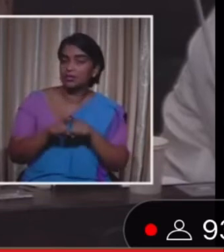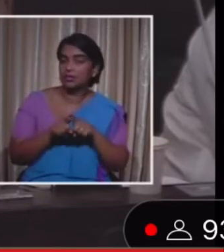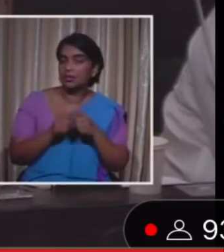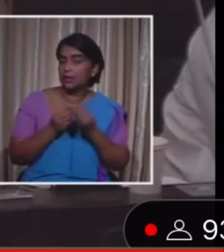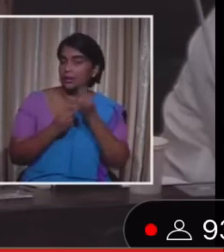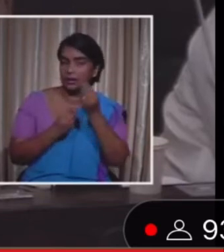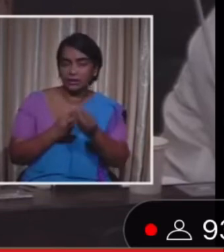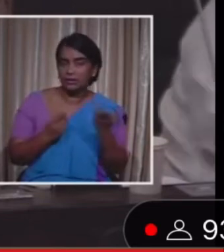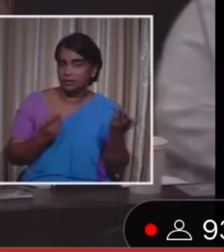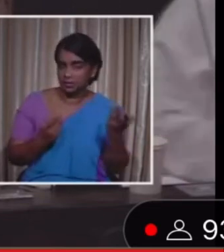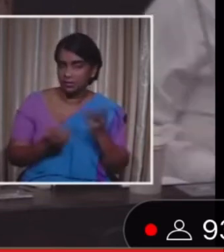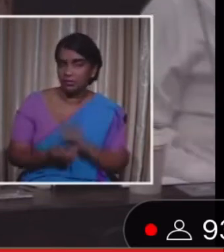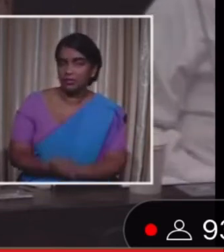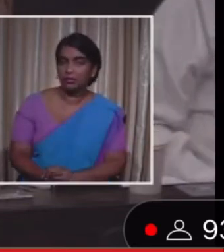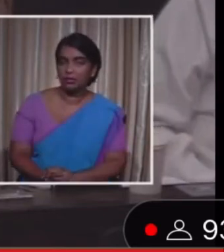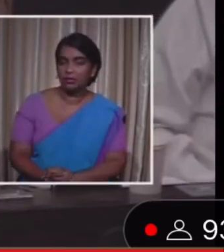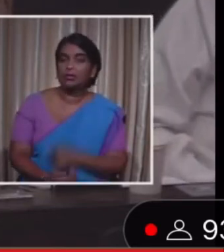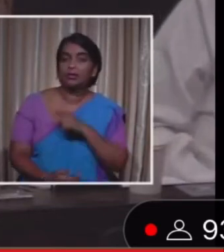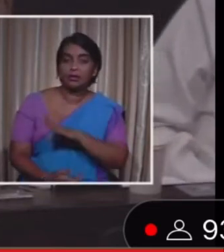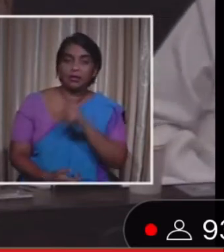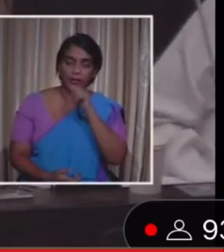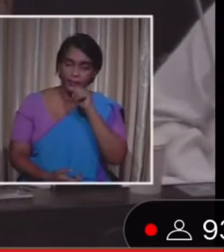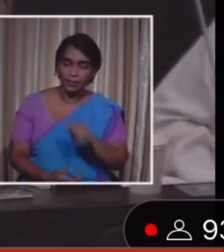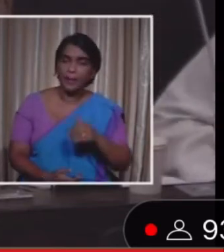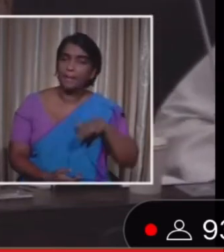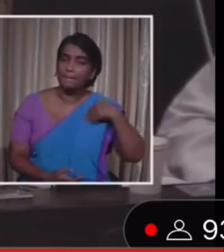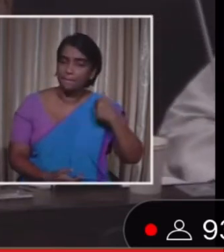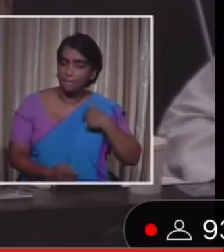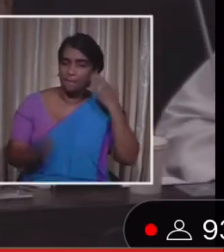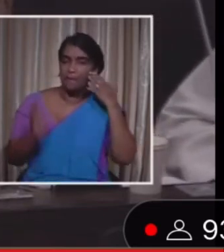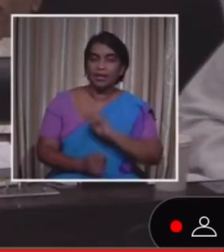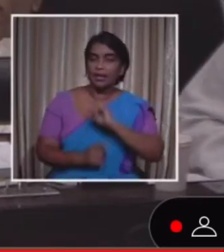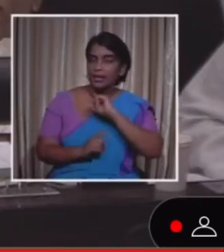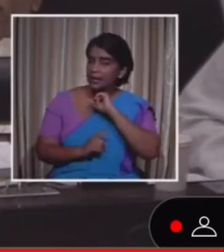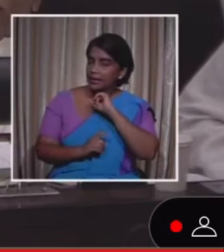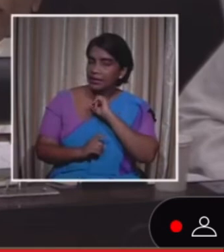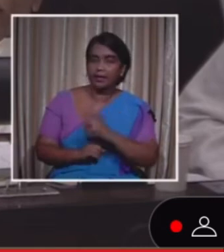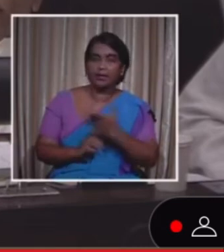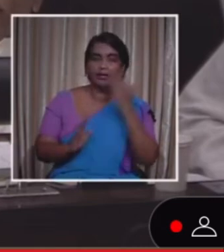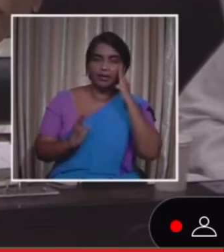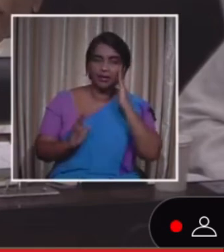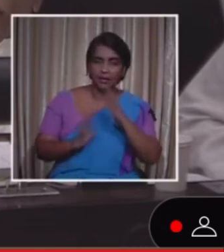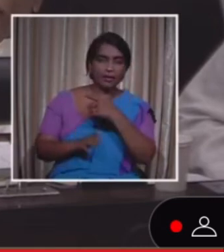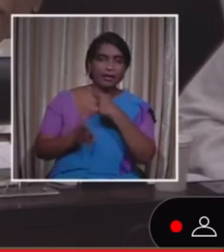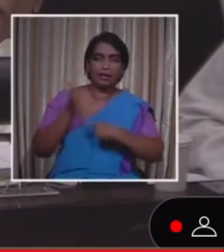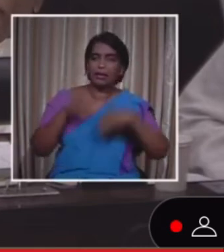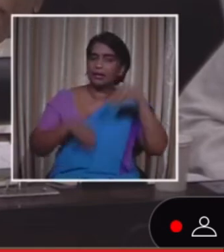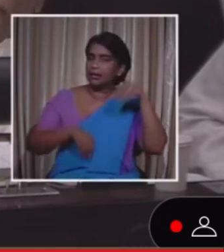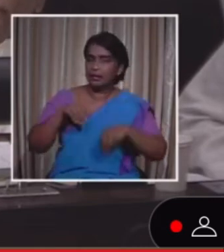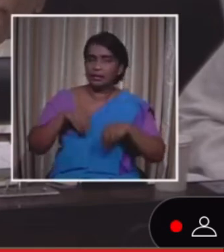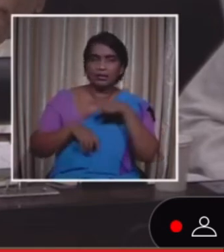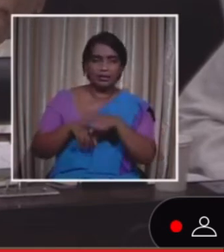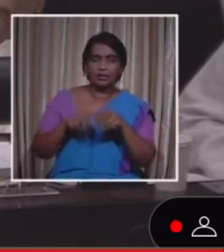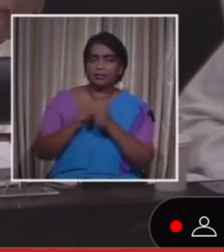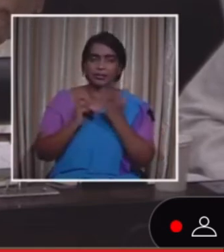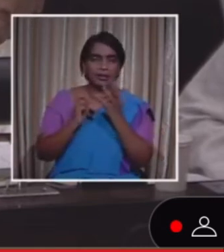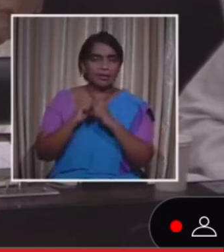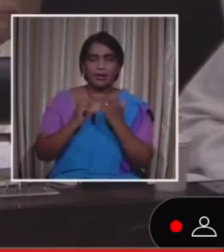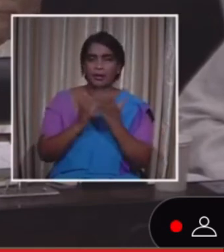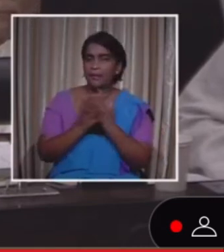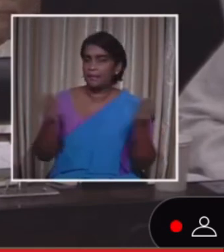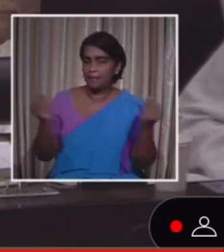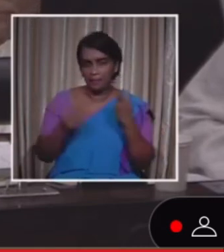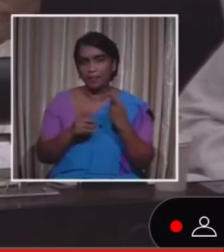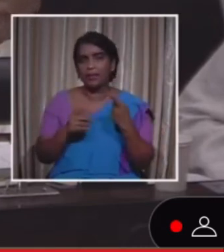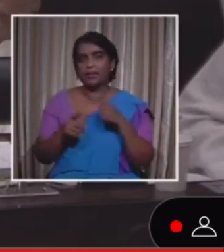දෙන්නේ? ඒකයි අපිට තියෙන මූලික කාරණේ. මේ සම්ප්‍රදායික දේශපාලනයෙන් මේක විසඳෙන්නේ නැහැ.